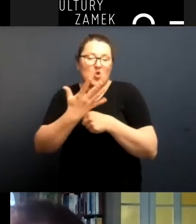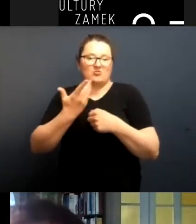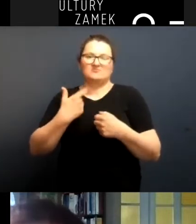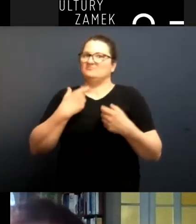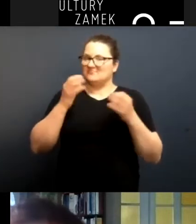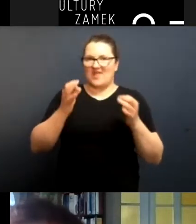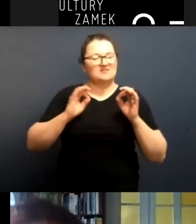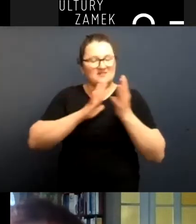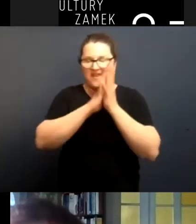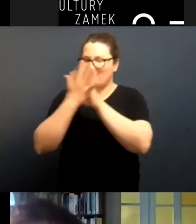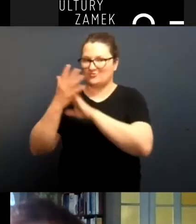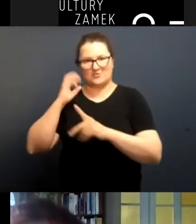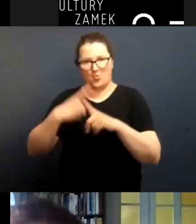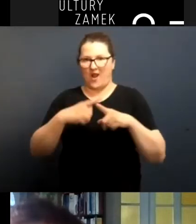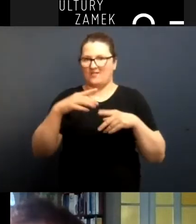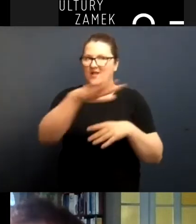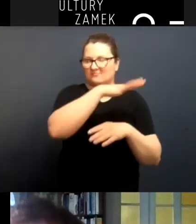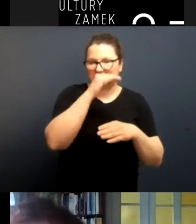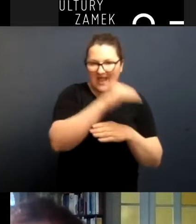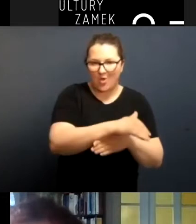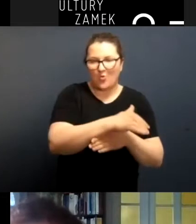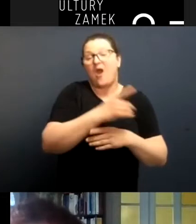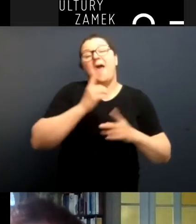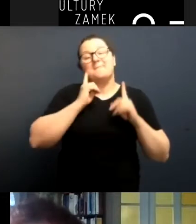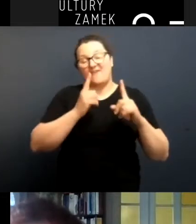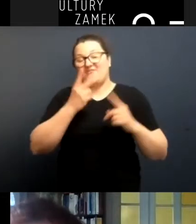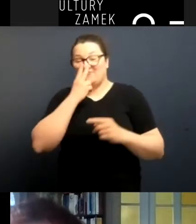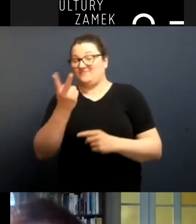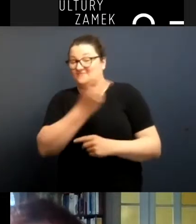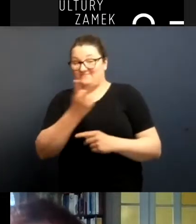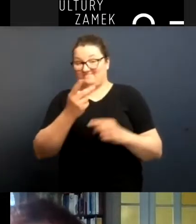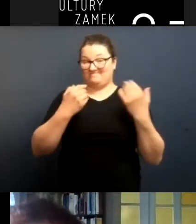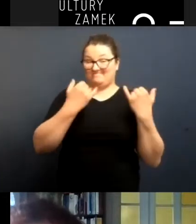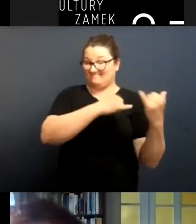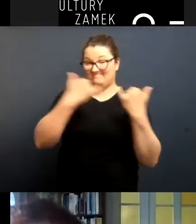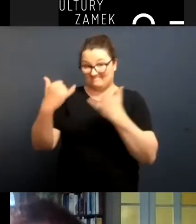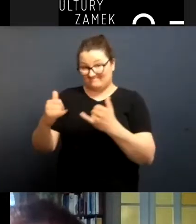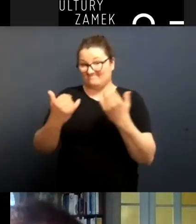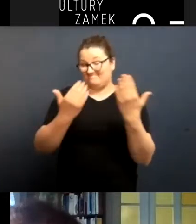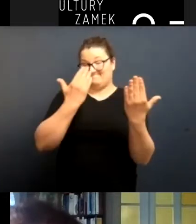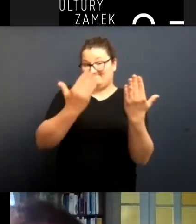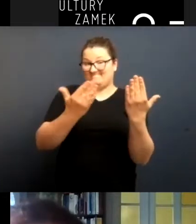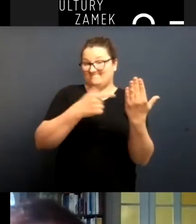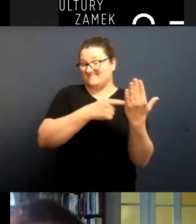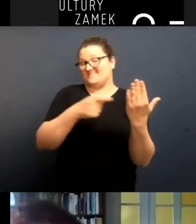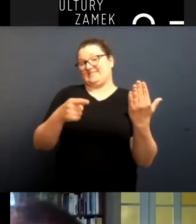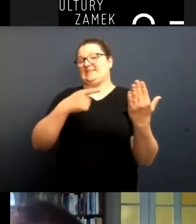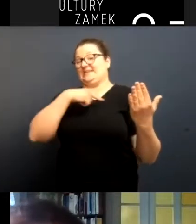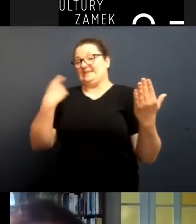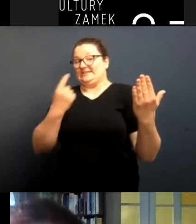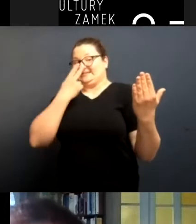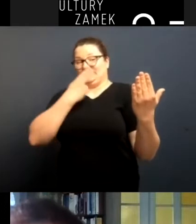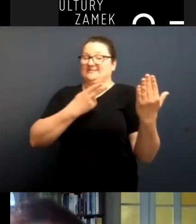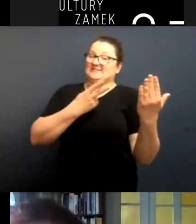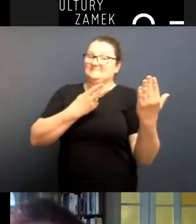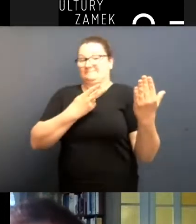seksualnej na Zachodzie. Oczywiście, jeżeli spojrzymy na te dwa wizerunki, możemy mieć różne